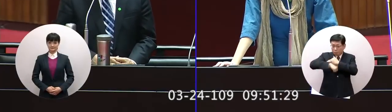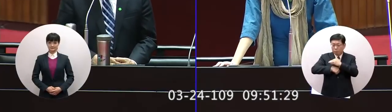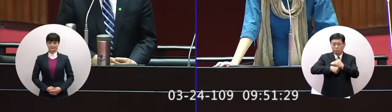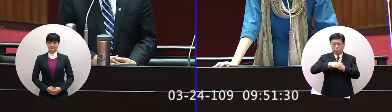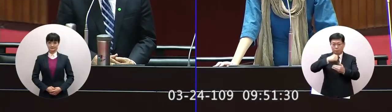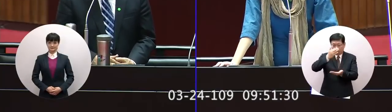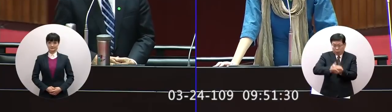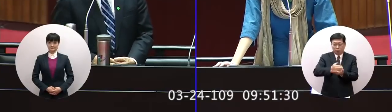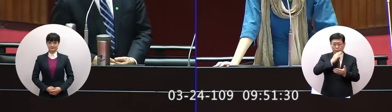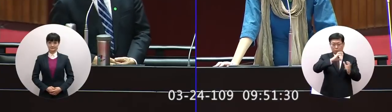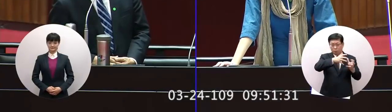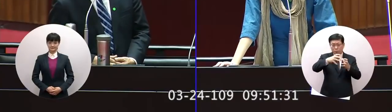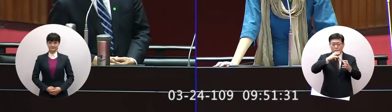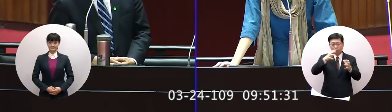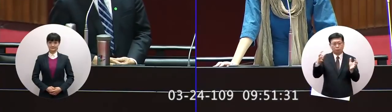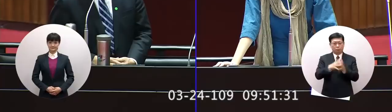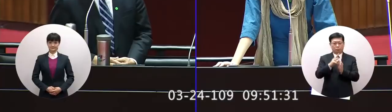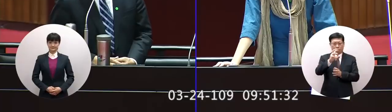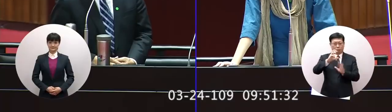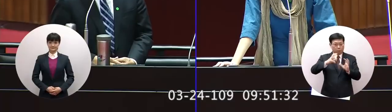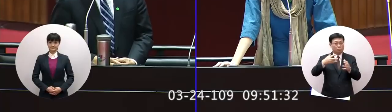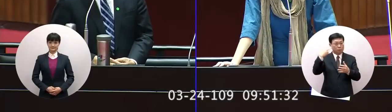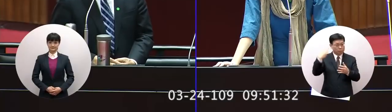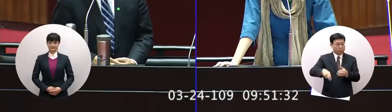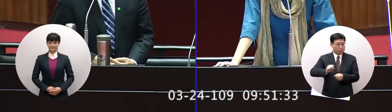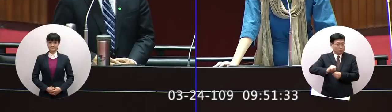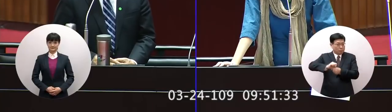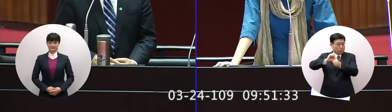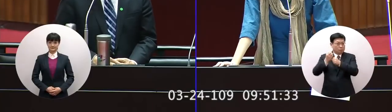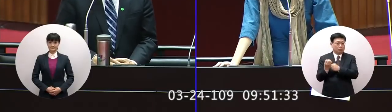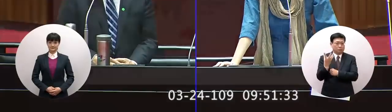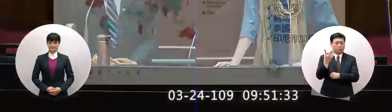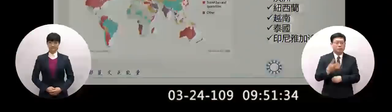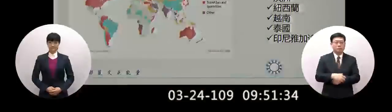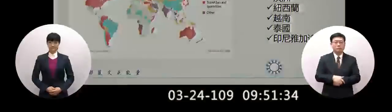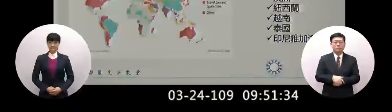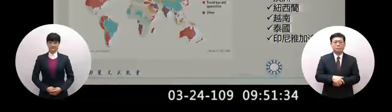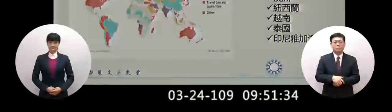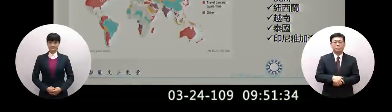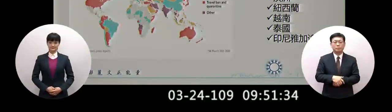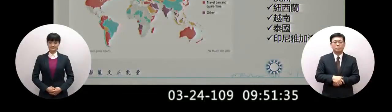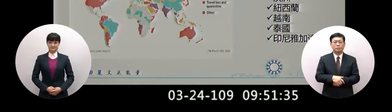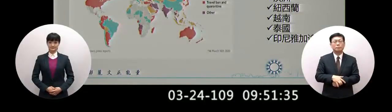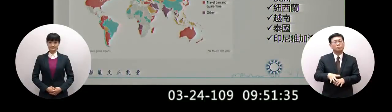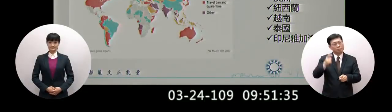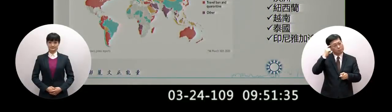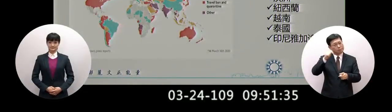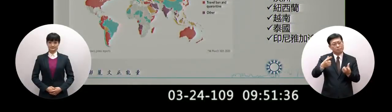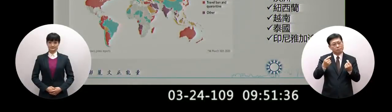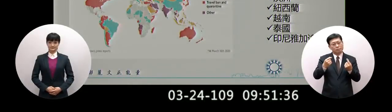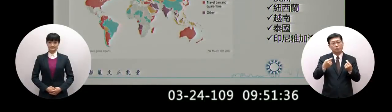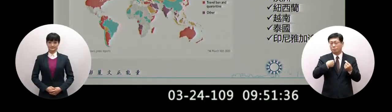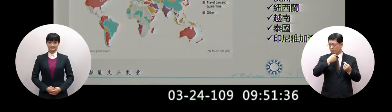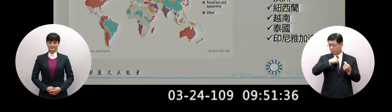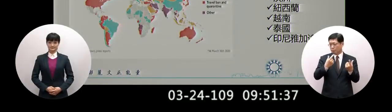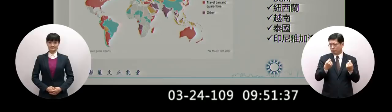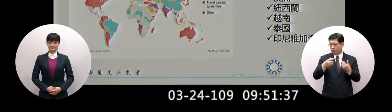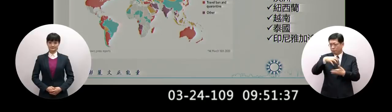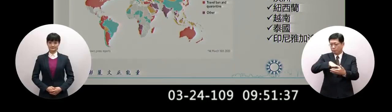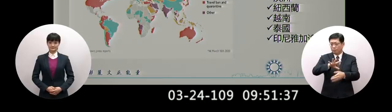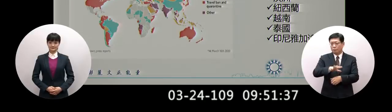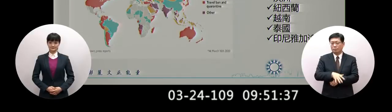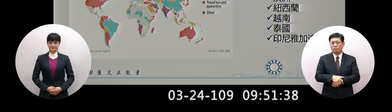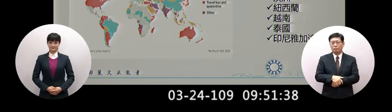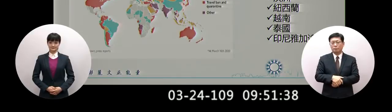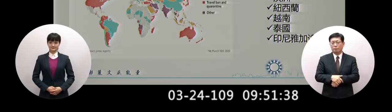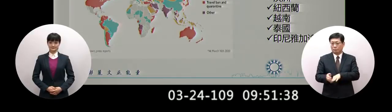家，现在已经有80国，而且还持续的在上升当中啊。那我想这也包括台湾在内了。